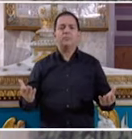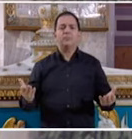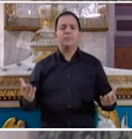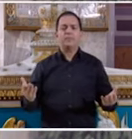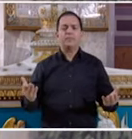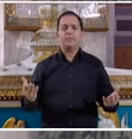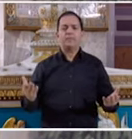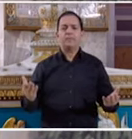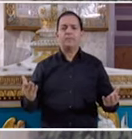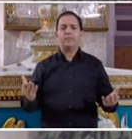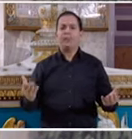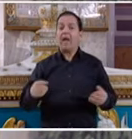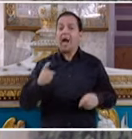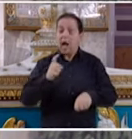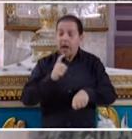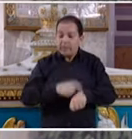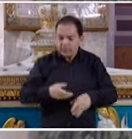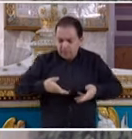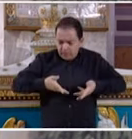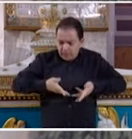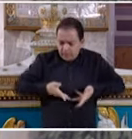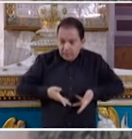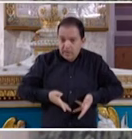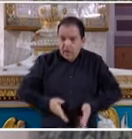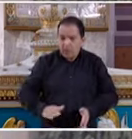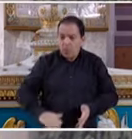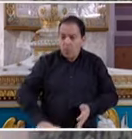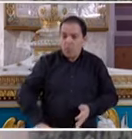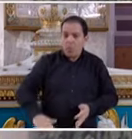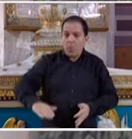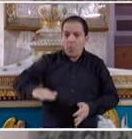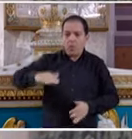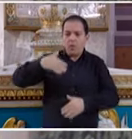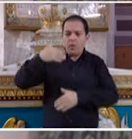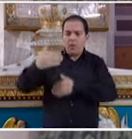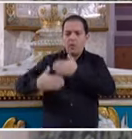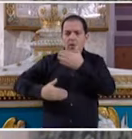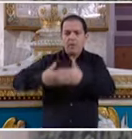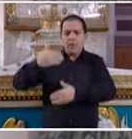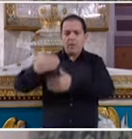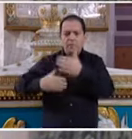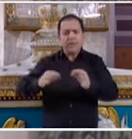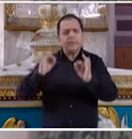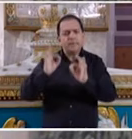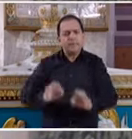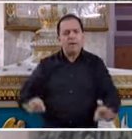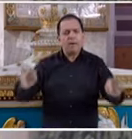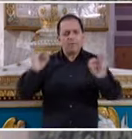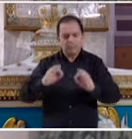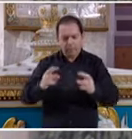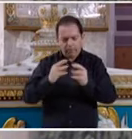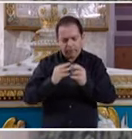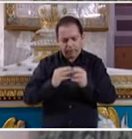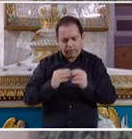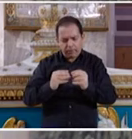καθεκάστη ώρα, από την ώρα που γεννιόμαστε, είναι μια ενεξελίξη φθορά. Από την ώρα που αποκτούμε